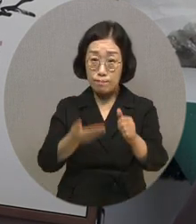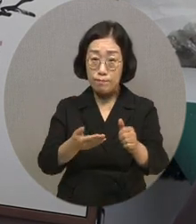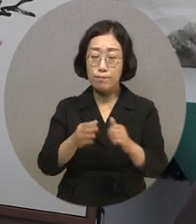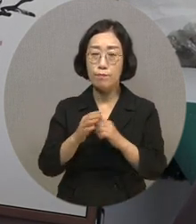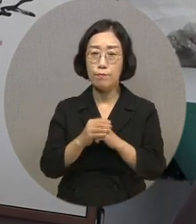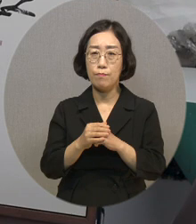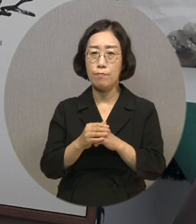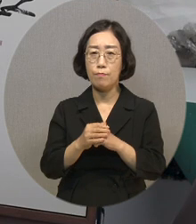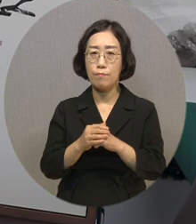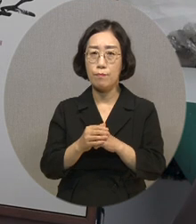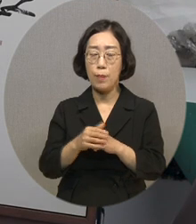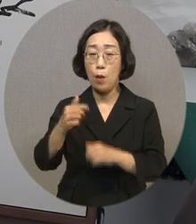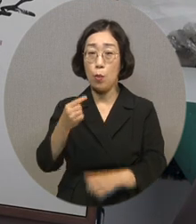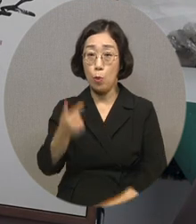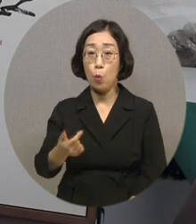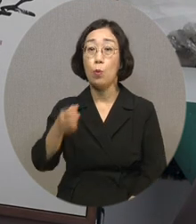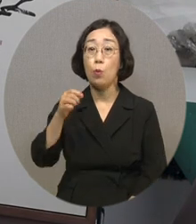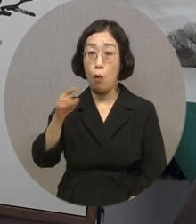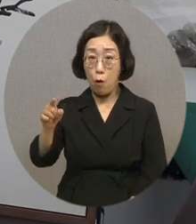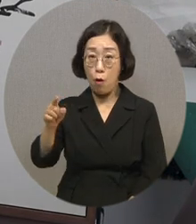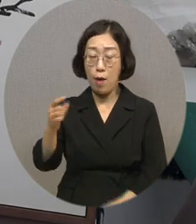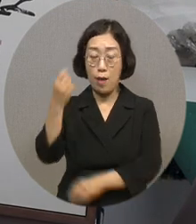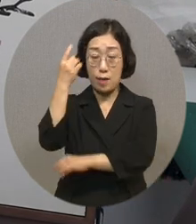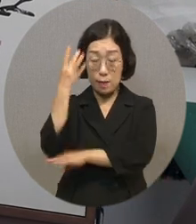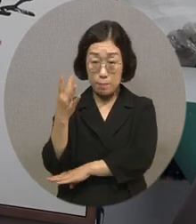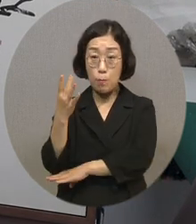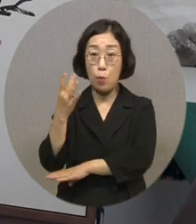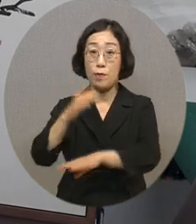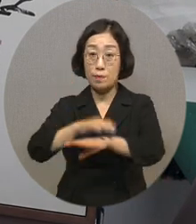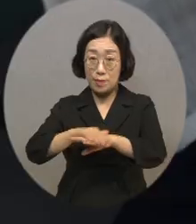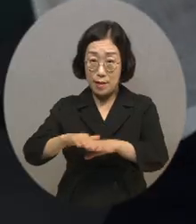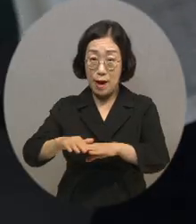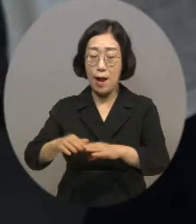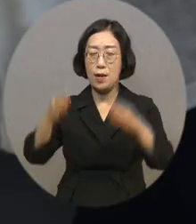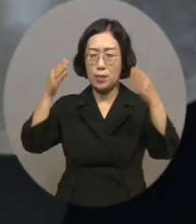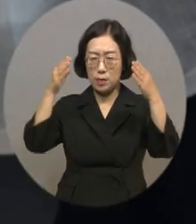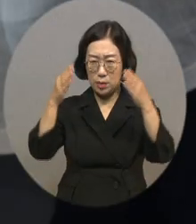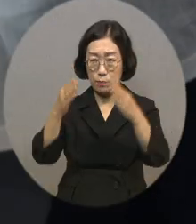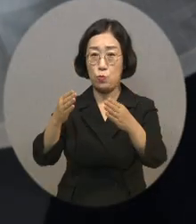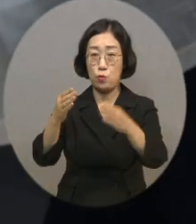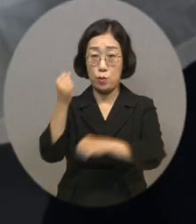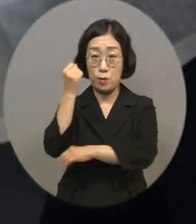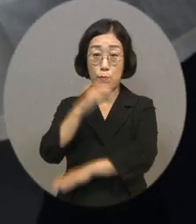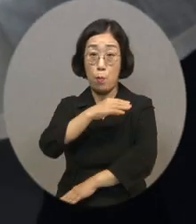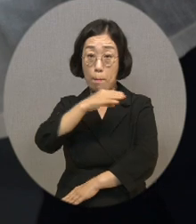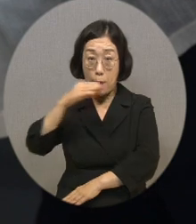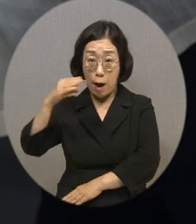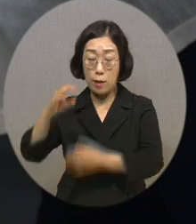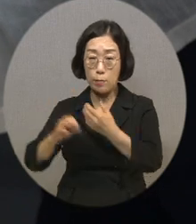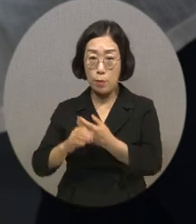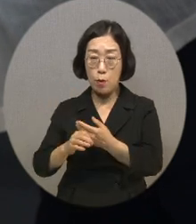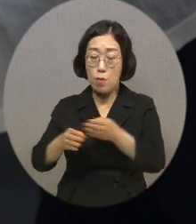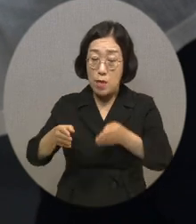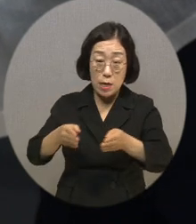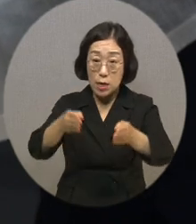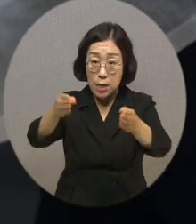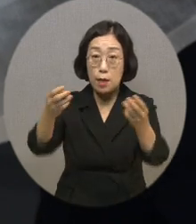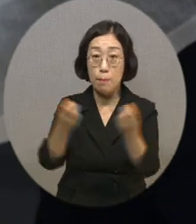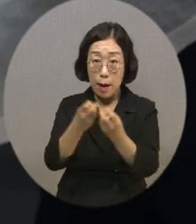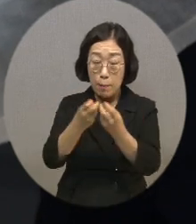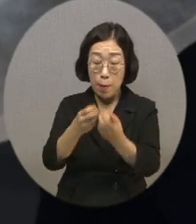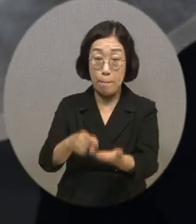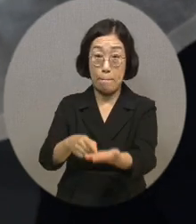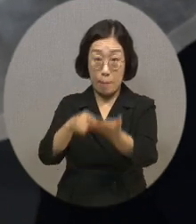그때마다 논어에 근본에 힘써라, 근본이 서면 도가 생긴다 라는 말을